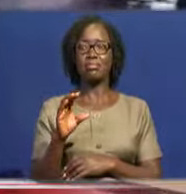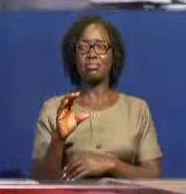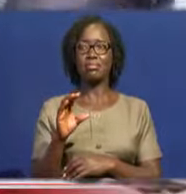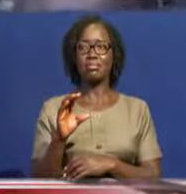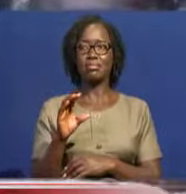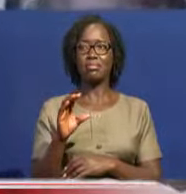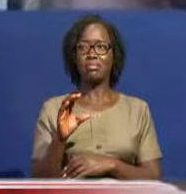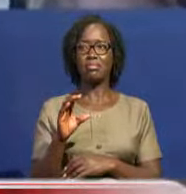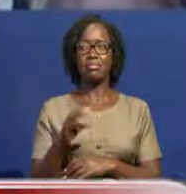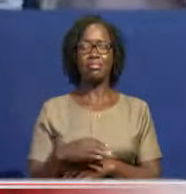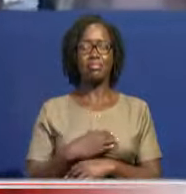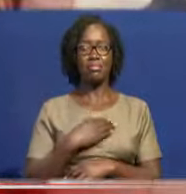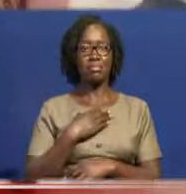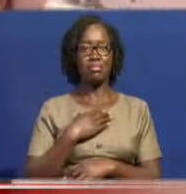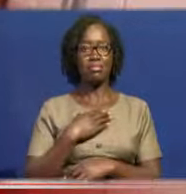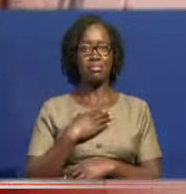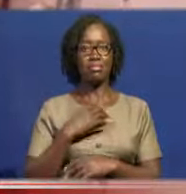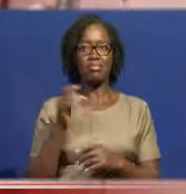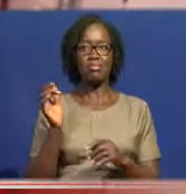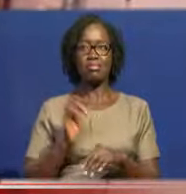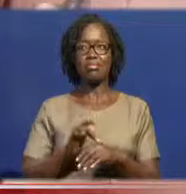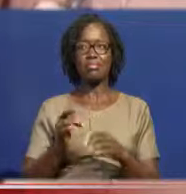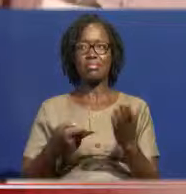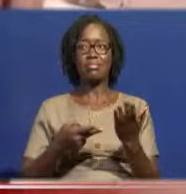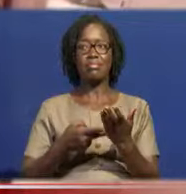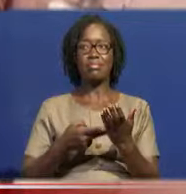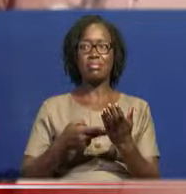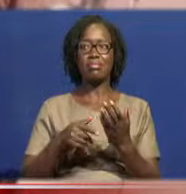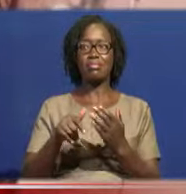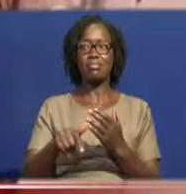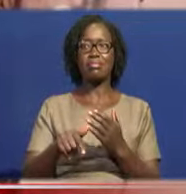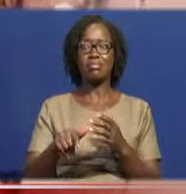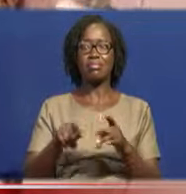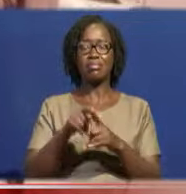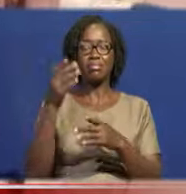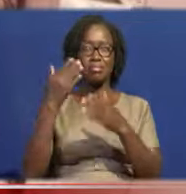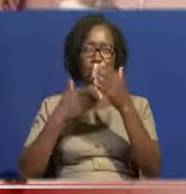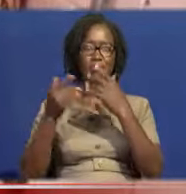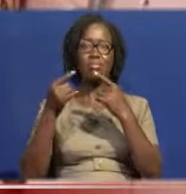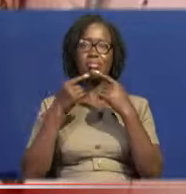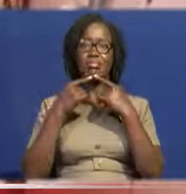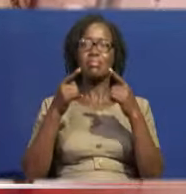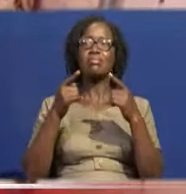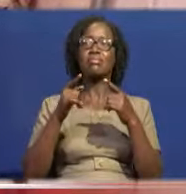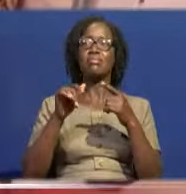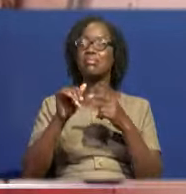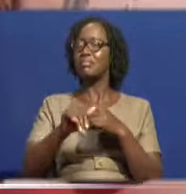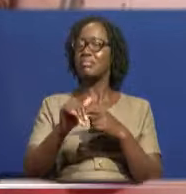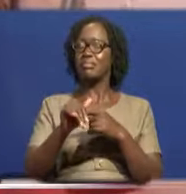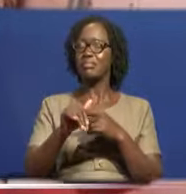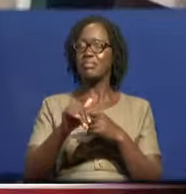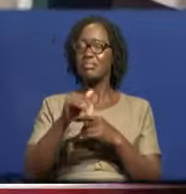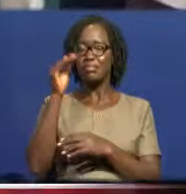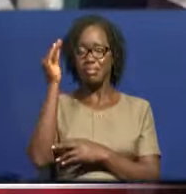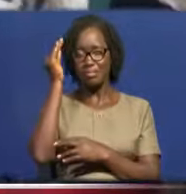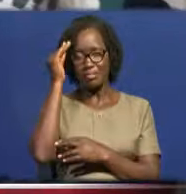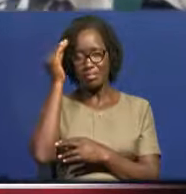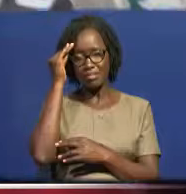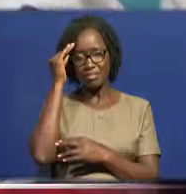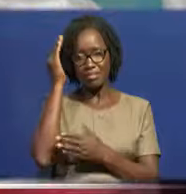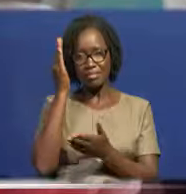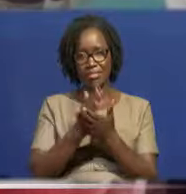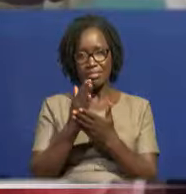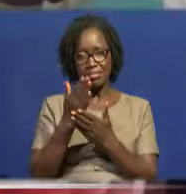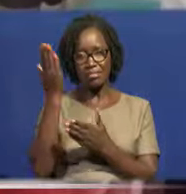Wainaina aliwatembelea waliojeruhiwa huko Voi leo, huku chuo hicho kikitangaza kuwa masomo yamesitishwa kwa muda wa siku